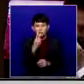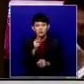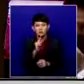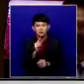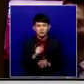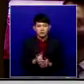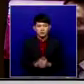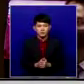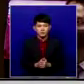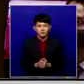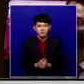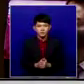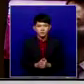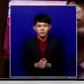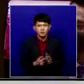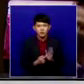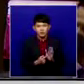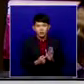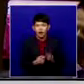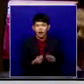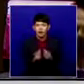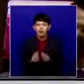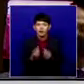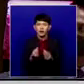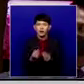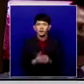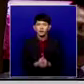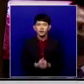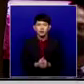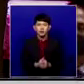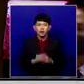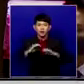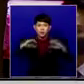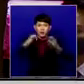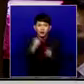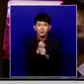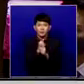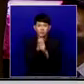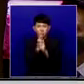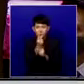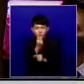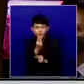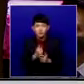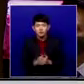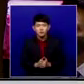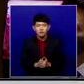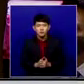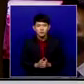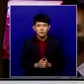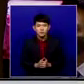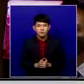ลยนะเดี๋ยวจะให้แผ่นนี้ไปเลยนะครับให้แผ่นนี้ไปเลยให้รัฐบาลไปทำการบ้านกันบูรณาการ